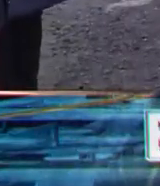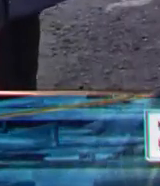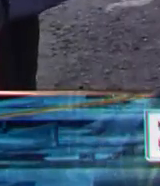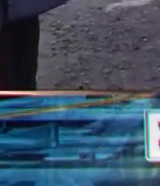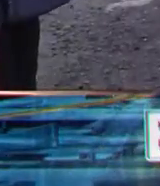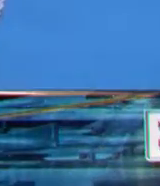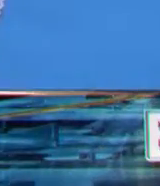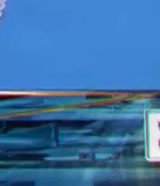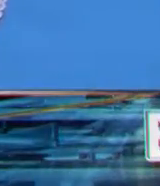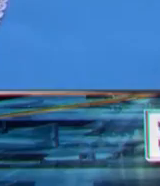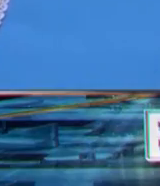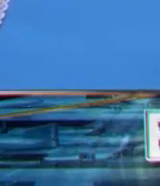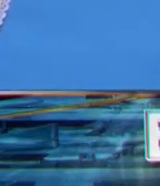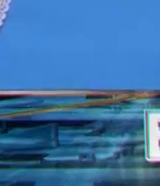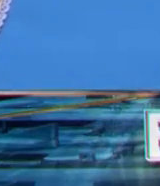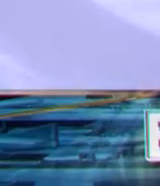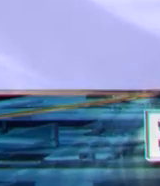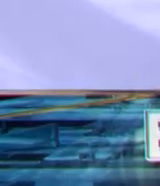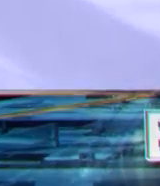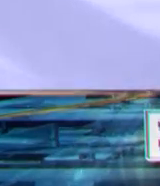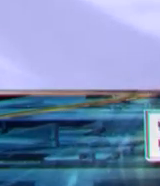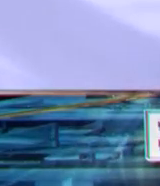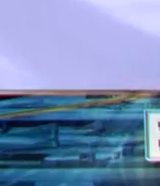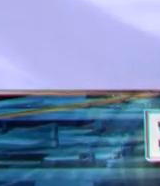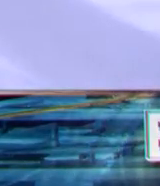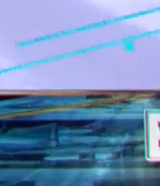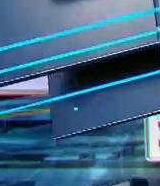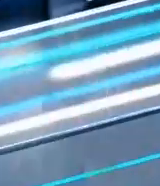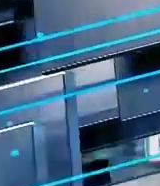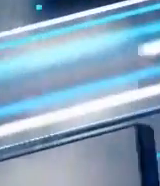Қош тайлақ, Жетісу жұрты тақиялы періштемен қоштасты.